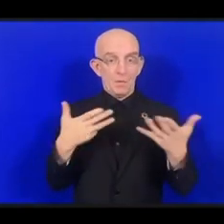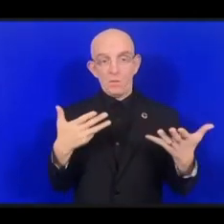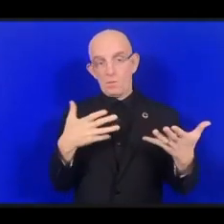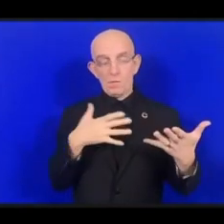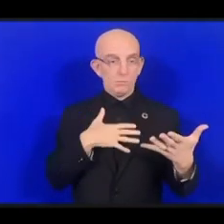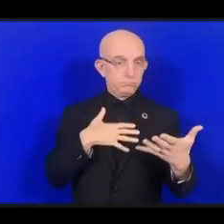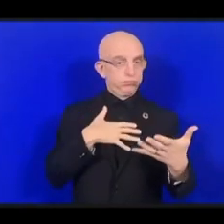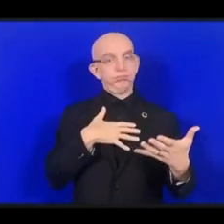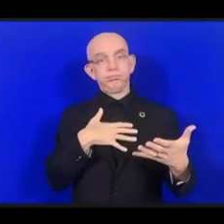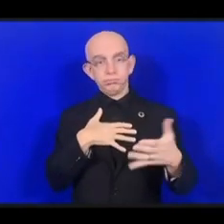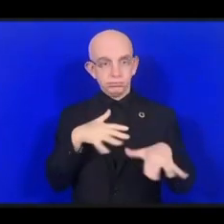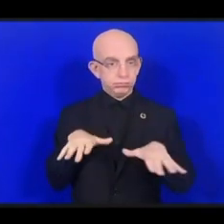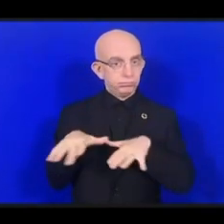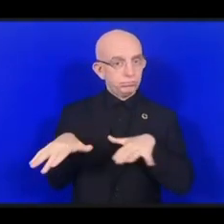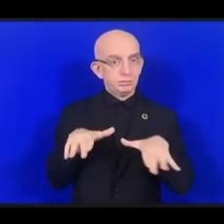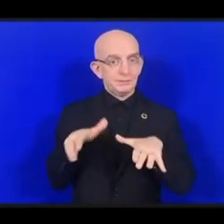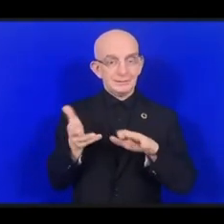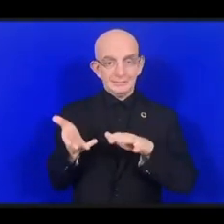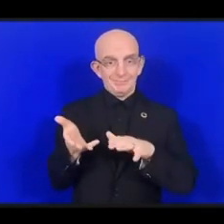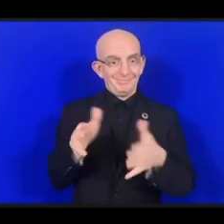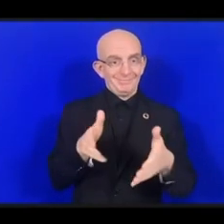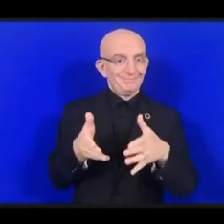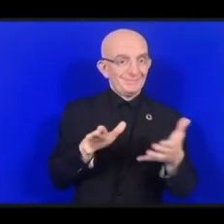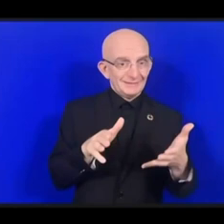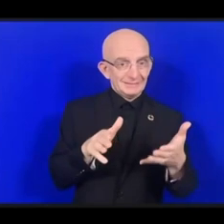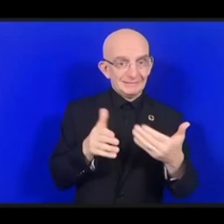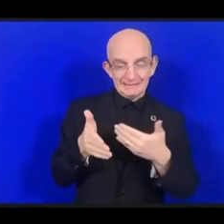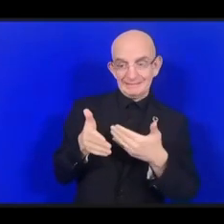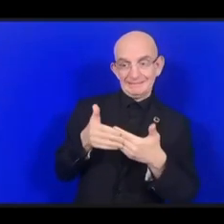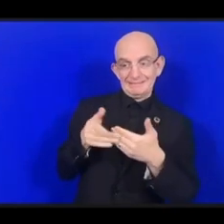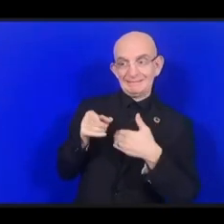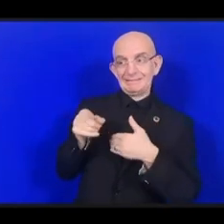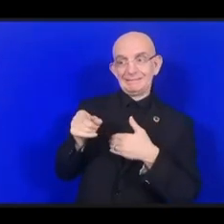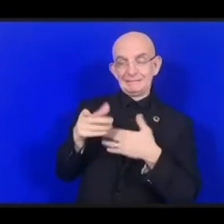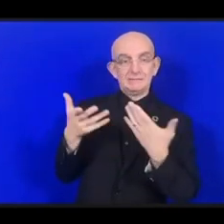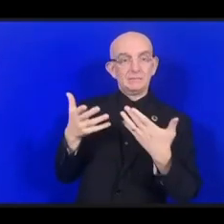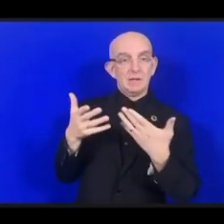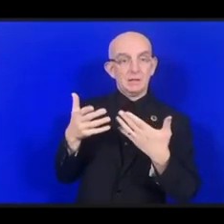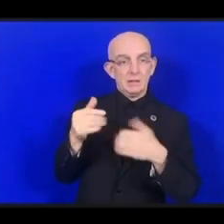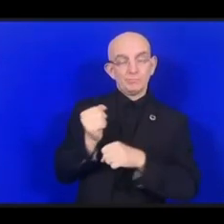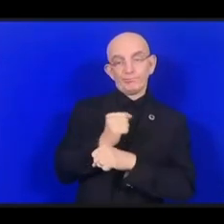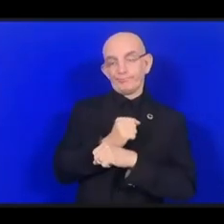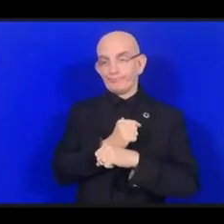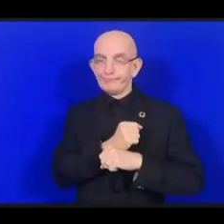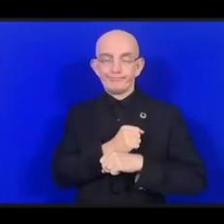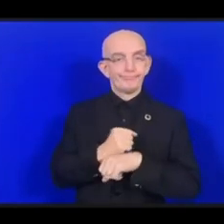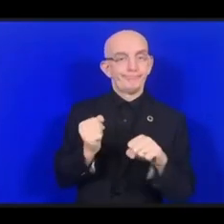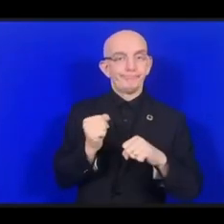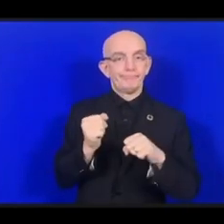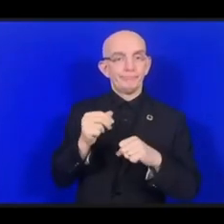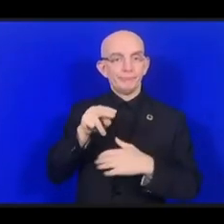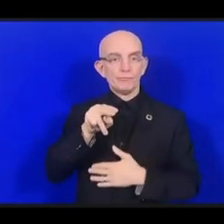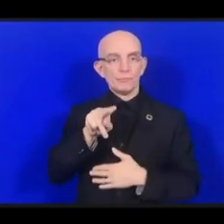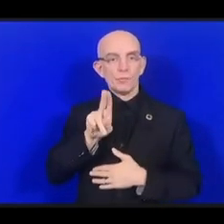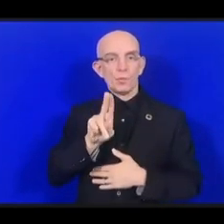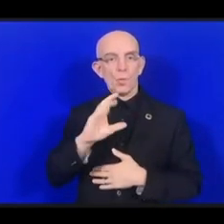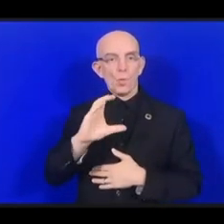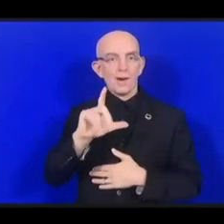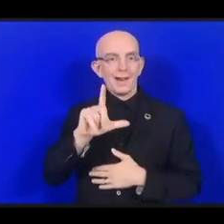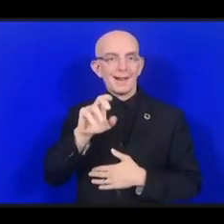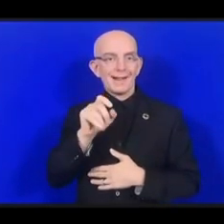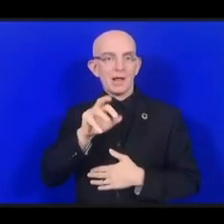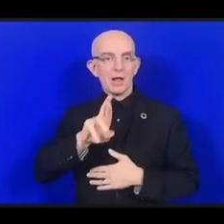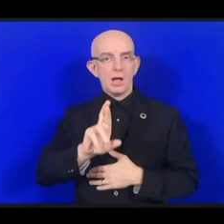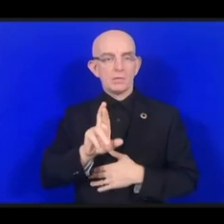محطه الطاقه النوويه كارثه ذات نطاق لم يسبق له مثيل في ذلك الوقت جاء